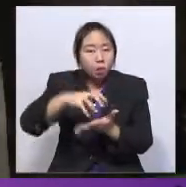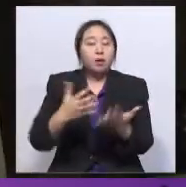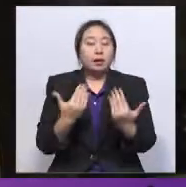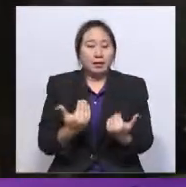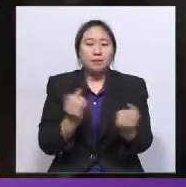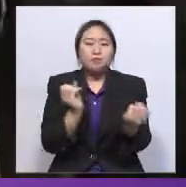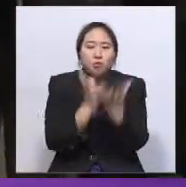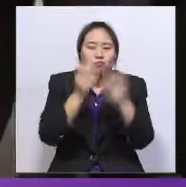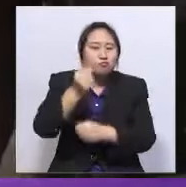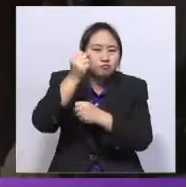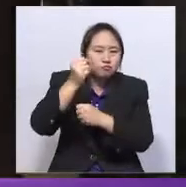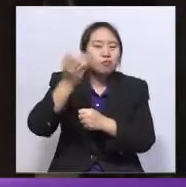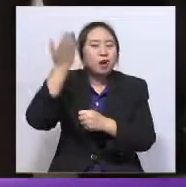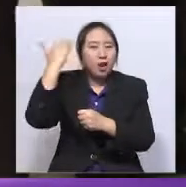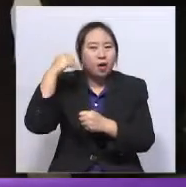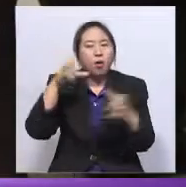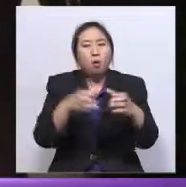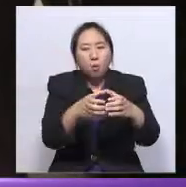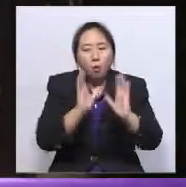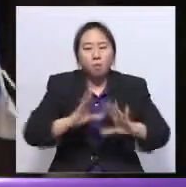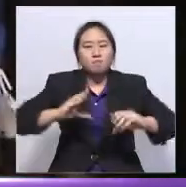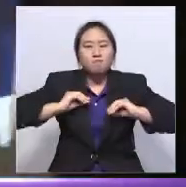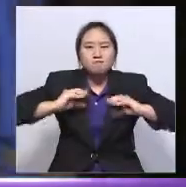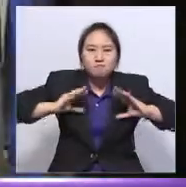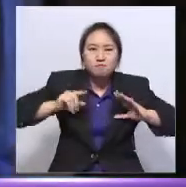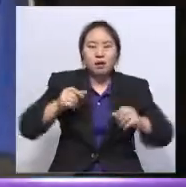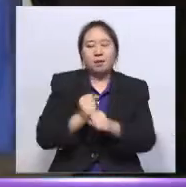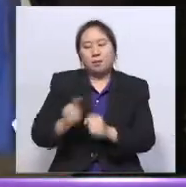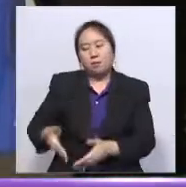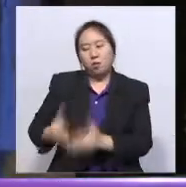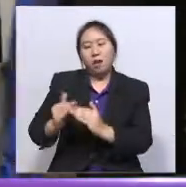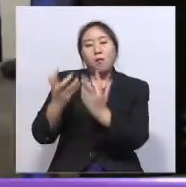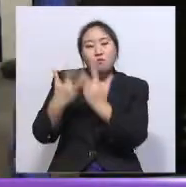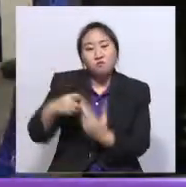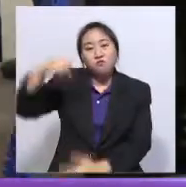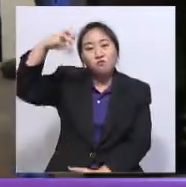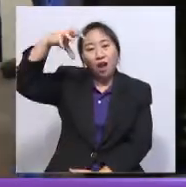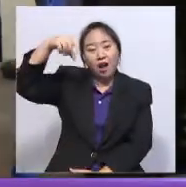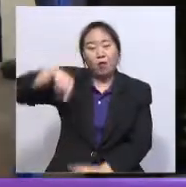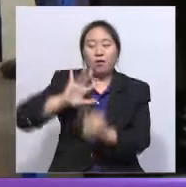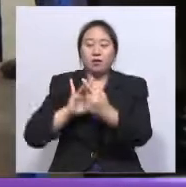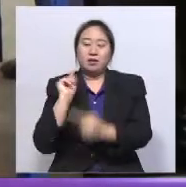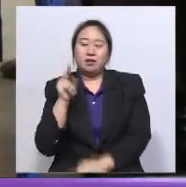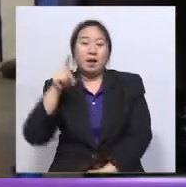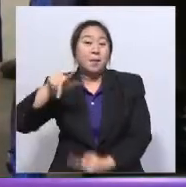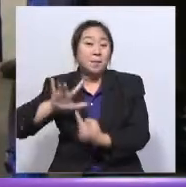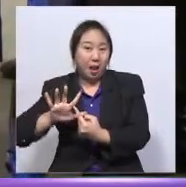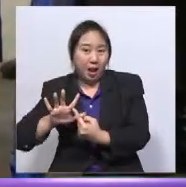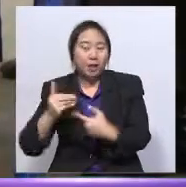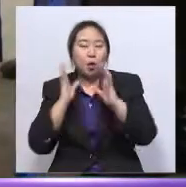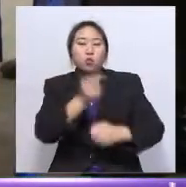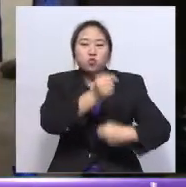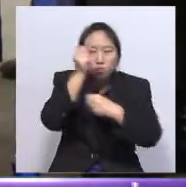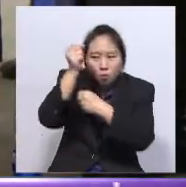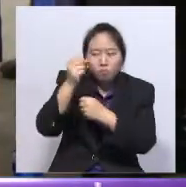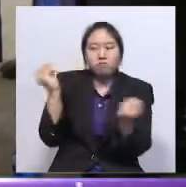เหตุความวุ่นวายระหว่างมีการชุมนุมของกลุ่มผู้คัดค้านการก่อสร้างโรงไฟฟ้าถ่านหินเทพาผู้ชุมนุมมีการ